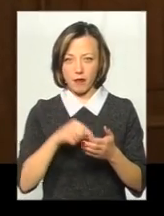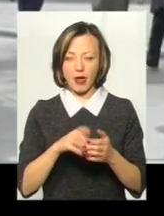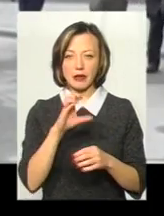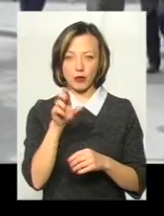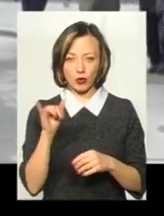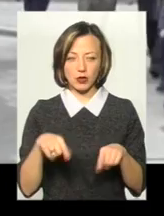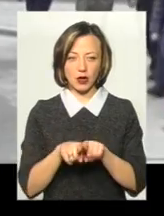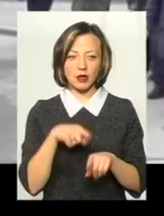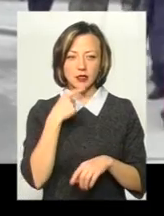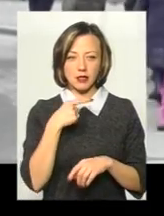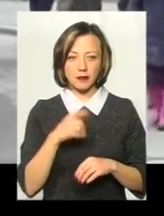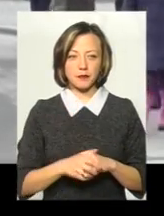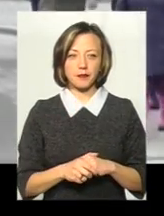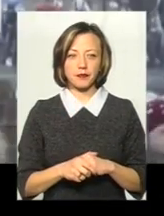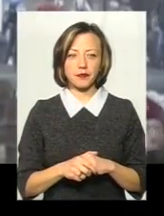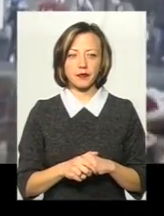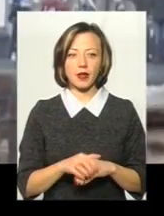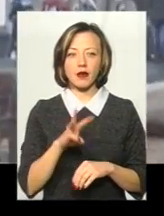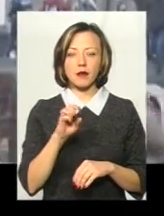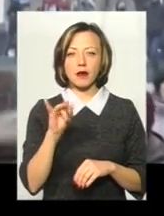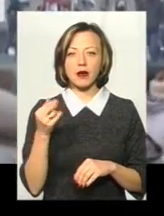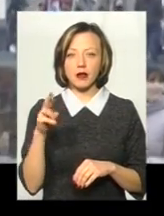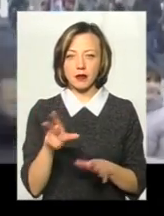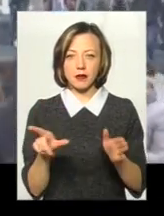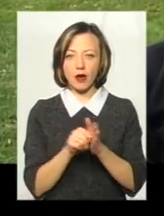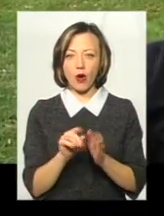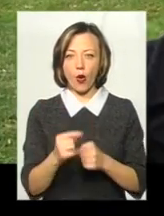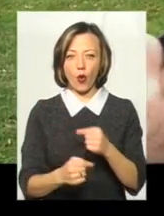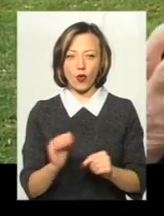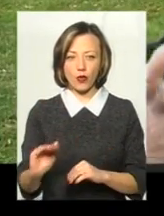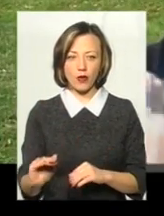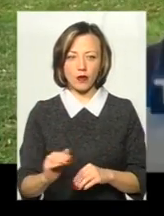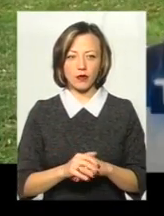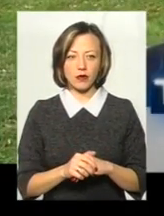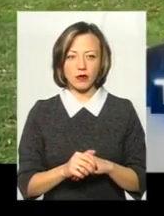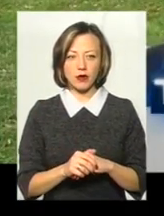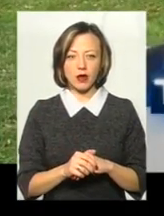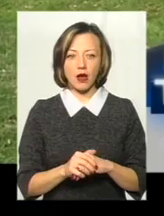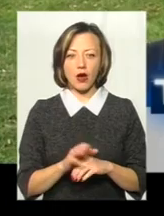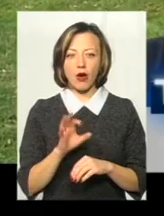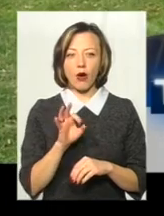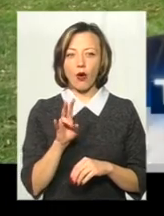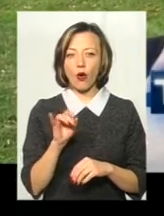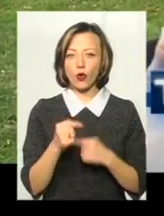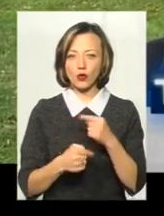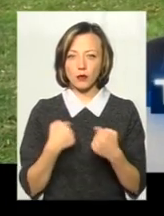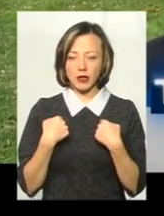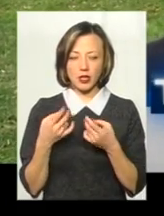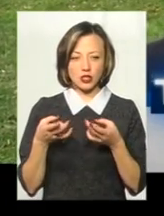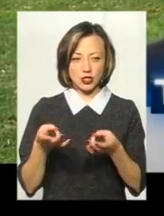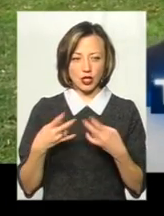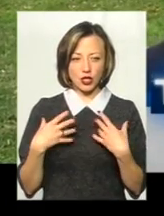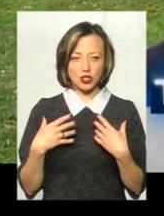каже. Марія Топольницька прийшла під будівлю СБУ разом з онуком. Він мене залишив і